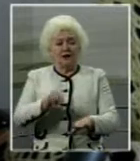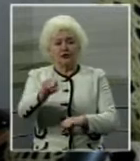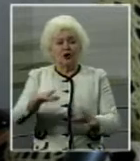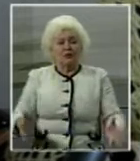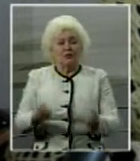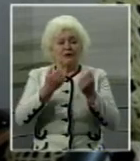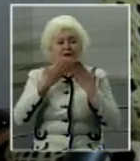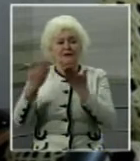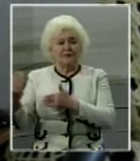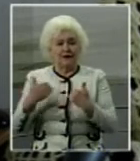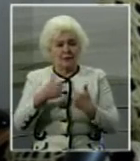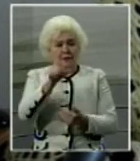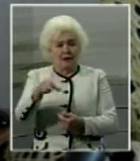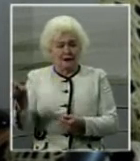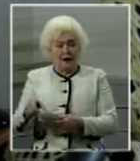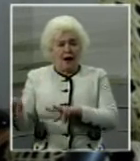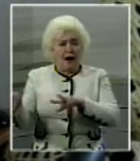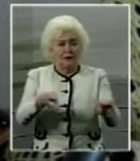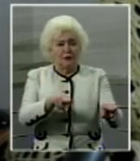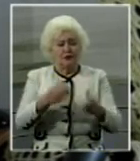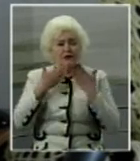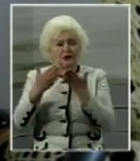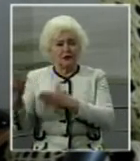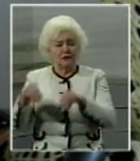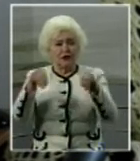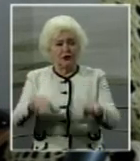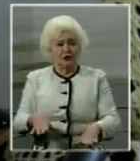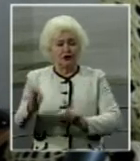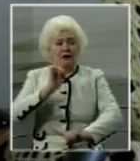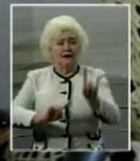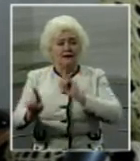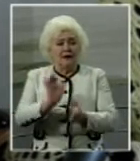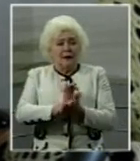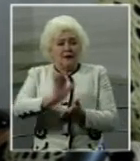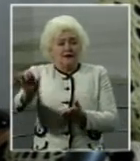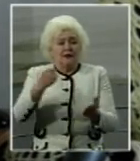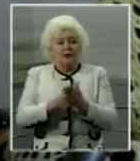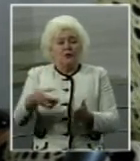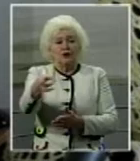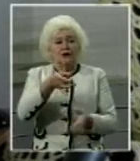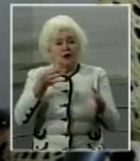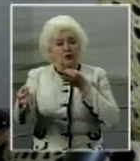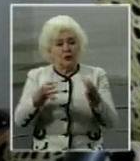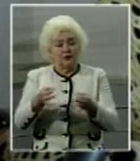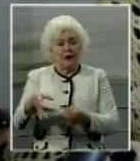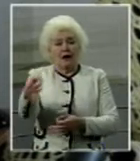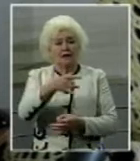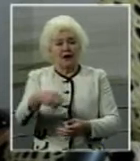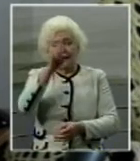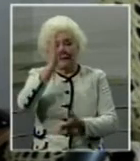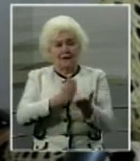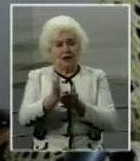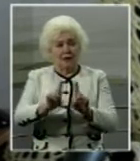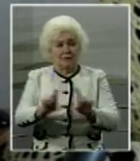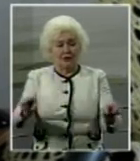підтримку звернення наших мешканців, аналогічне звернення, рішення сесії направляємо до районної ради, до райдержадміністрації,